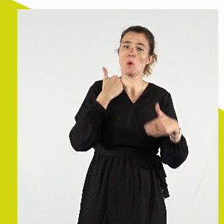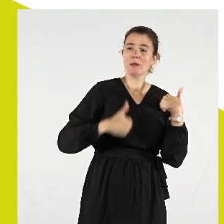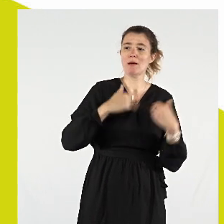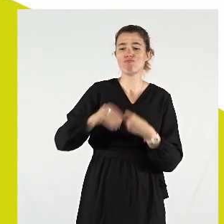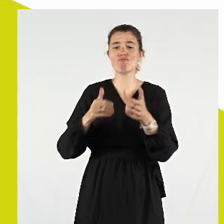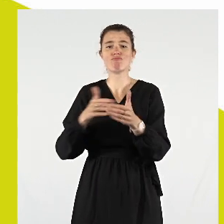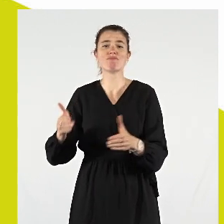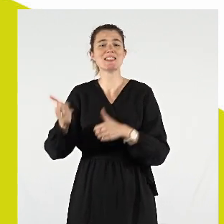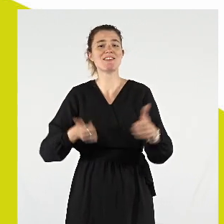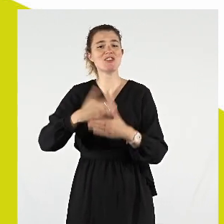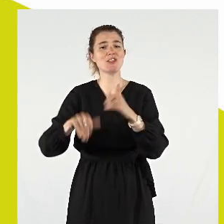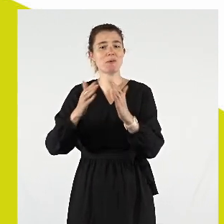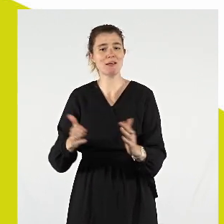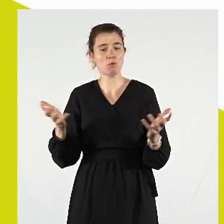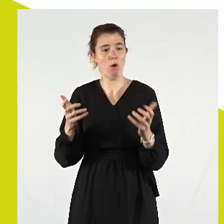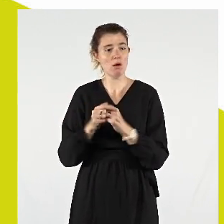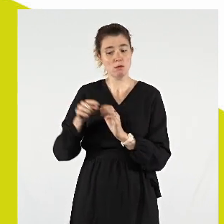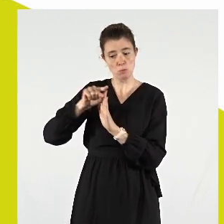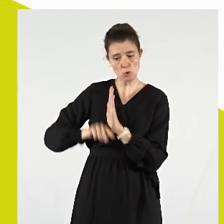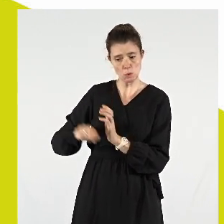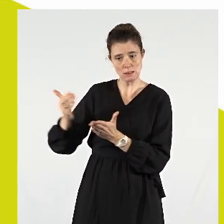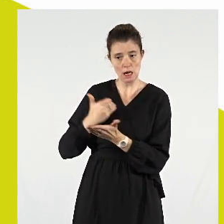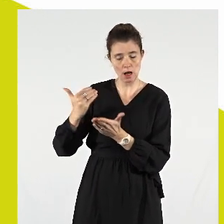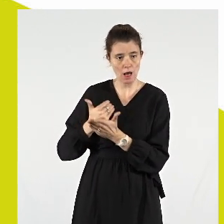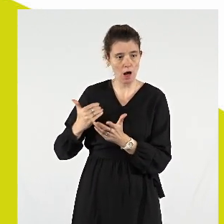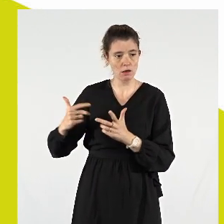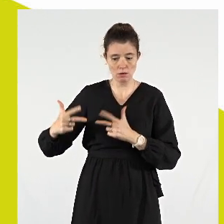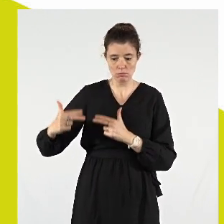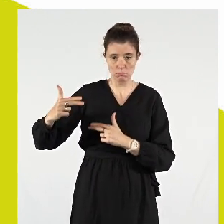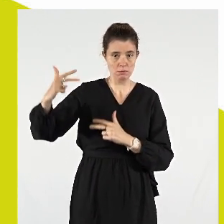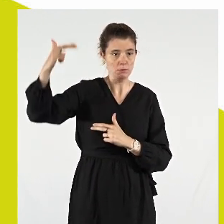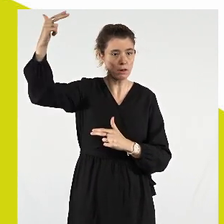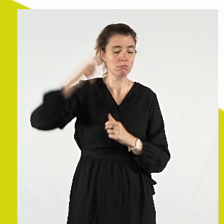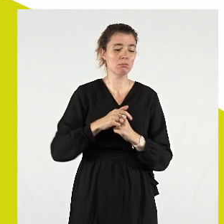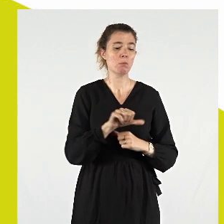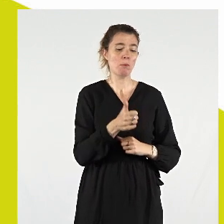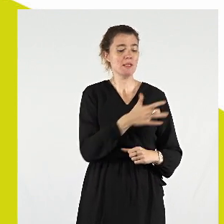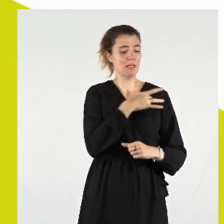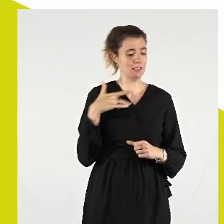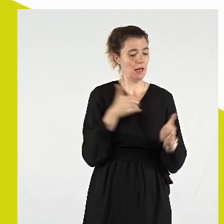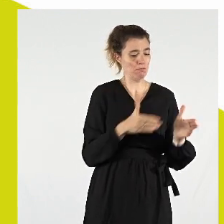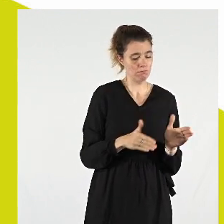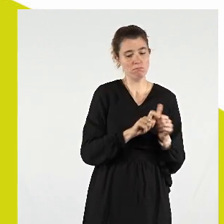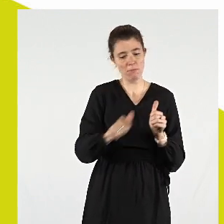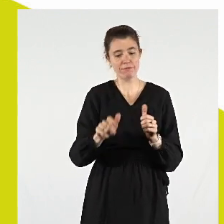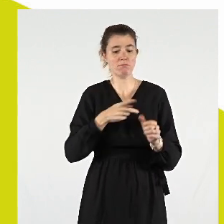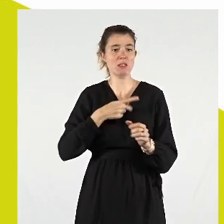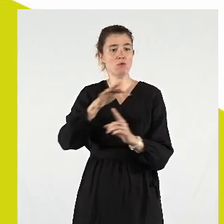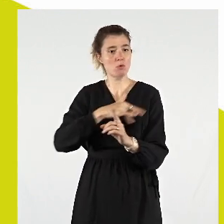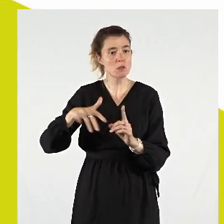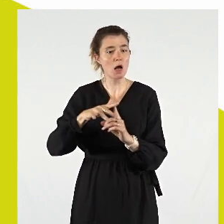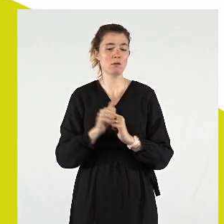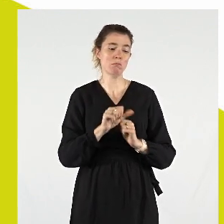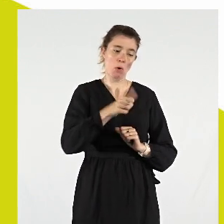mesures salariales ont été échelonnées. Et elles ont été échelonnées en mettant le sanitaire d'abord avant le médico-social, le public